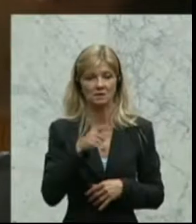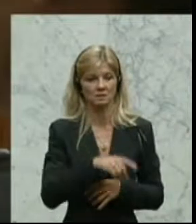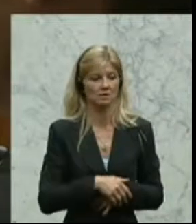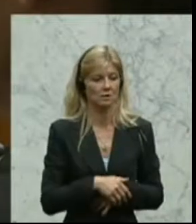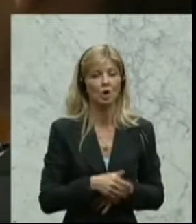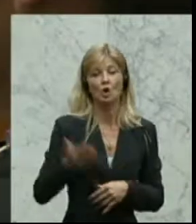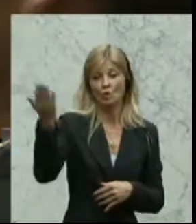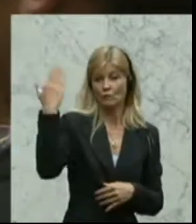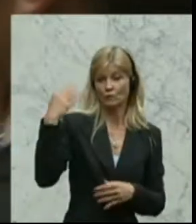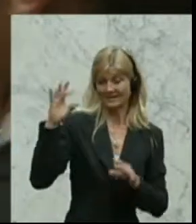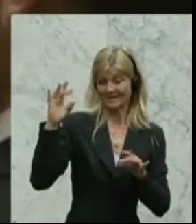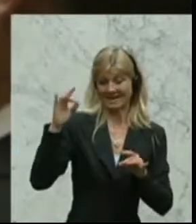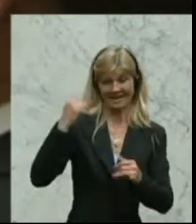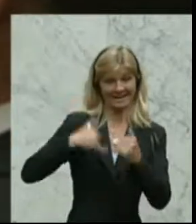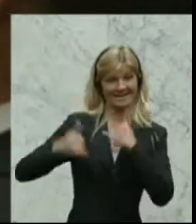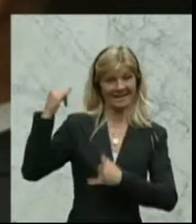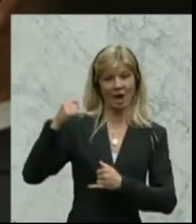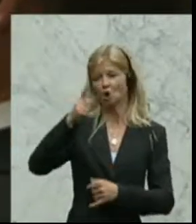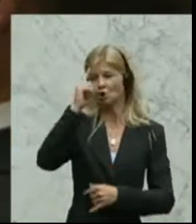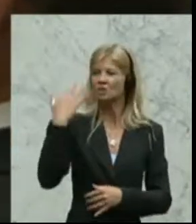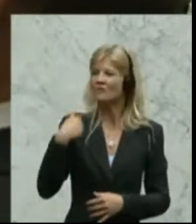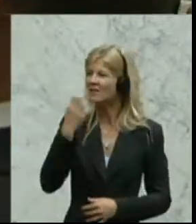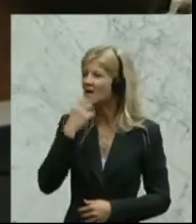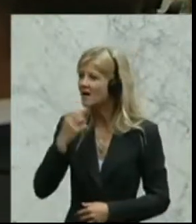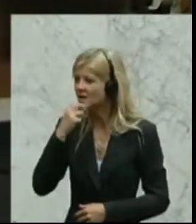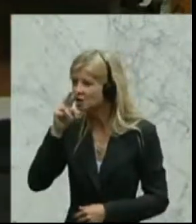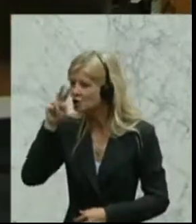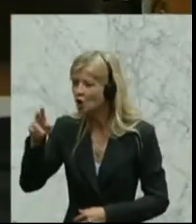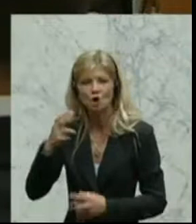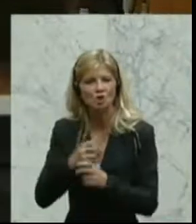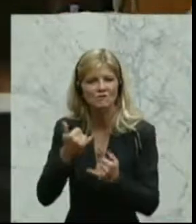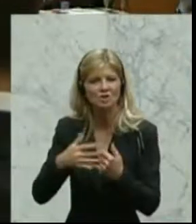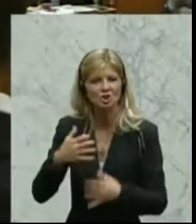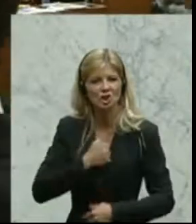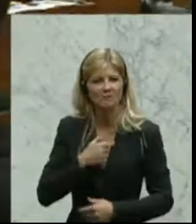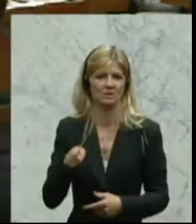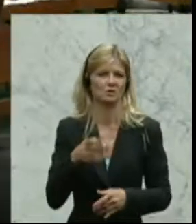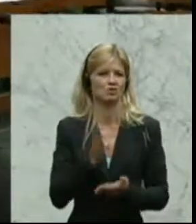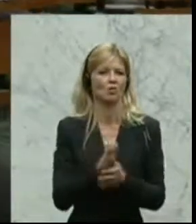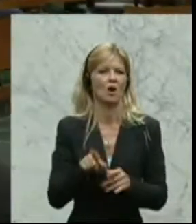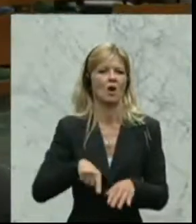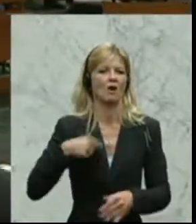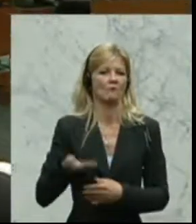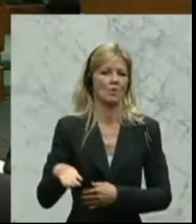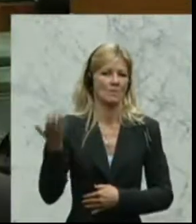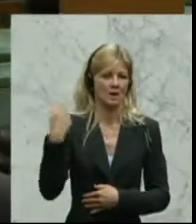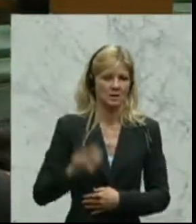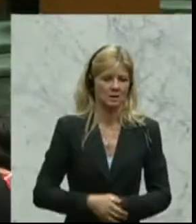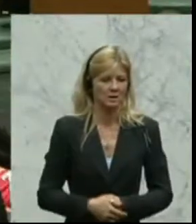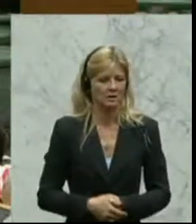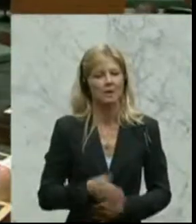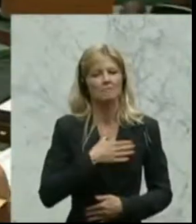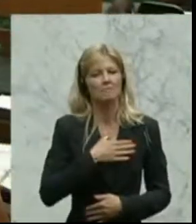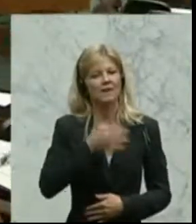macht sie das? Na, die Zeit ist lang vorbei. Sprechen Sie mit den Menschen, meine Damen und Herren, sprechen Sie aber mit den Richtigen, nicht mit Ihren Proporzbeamten